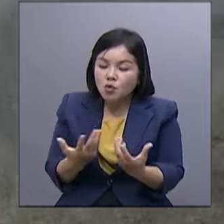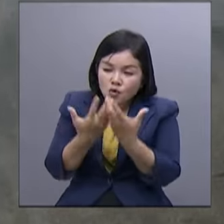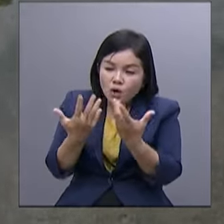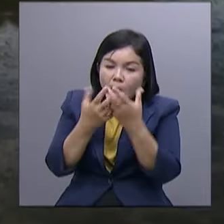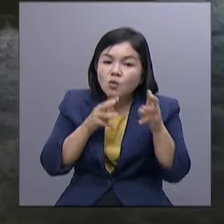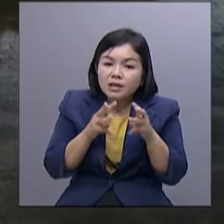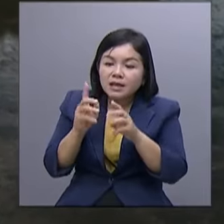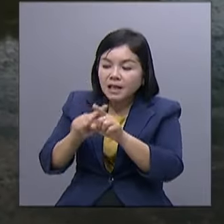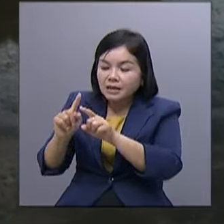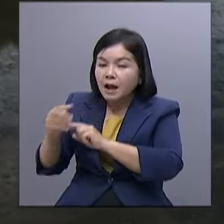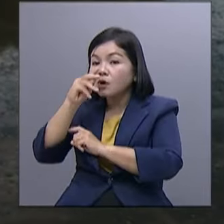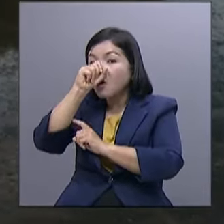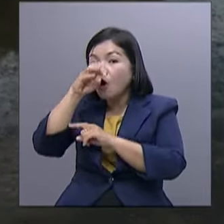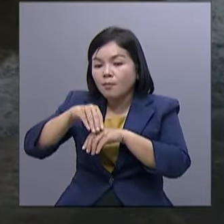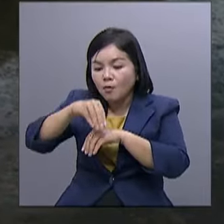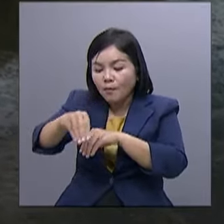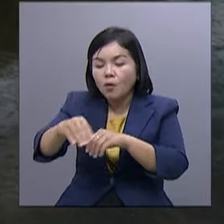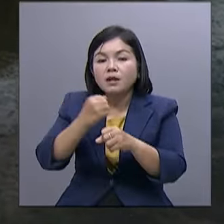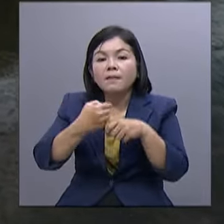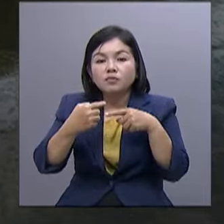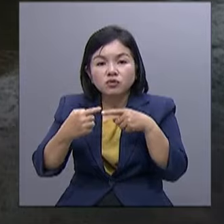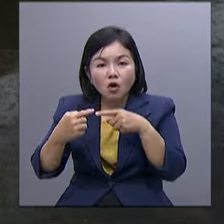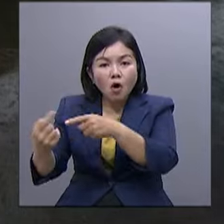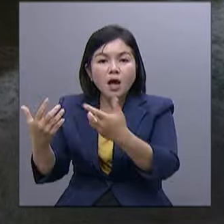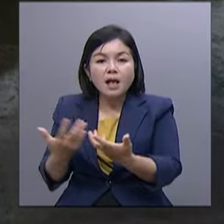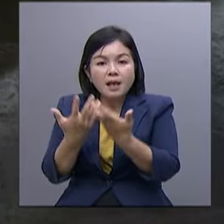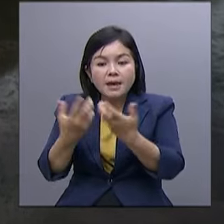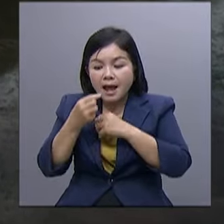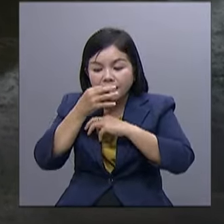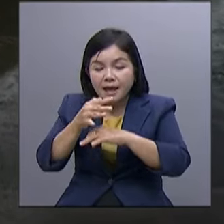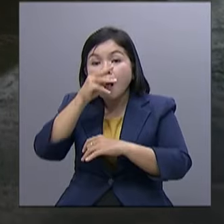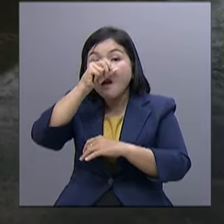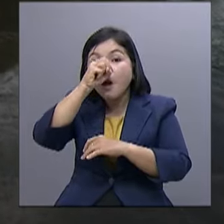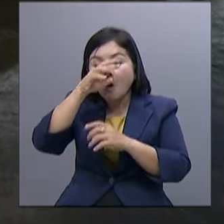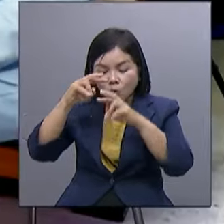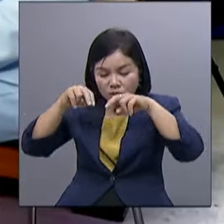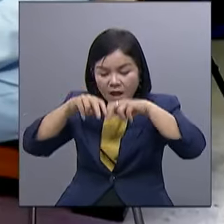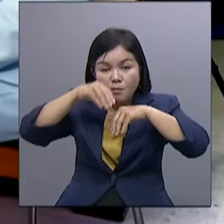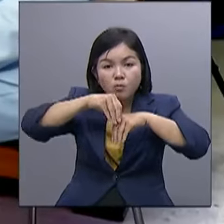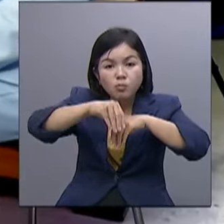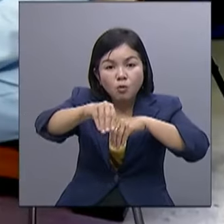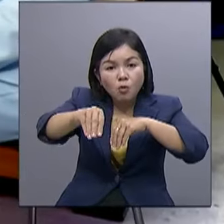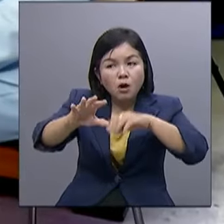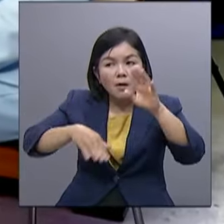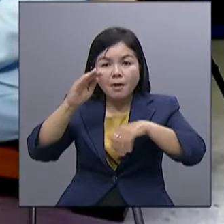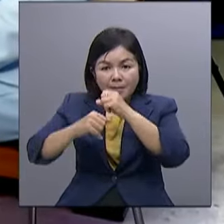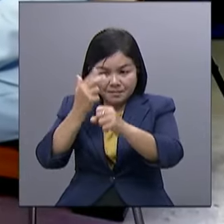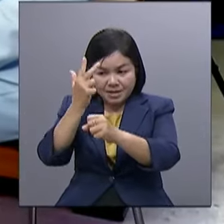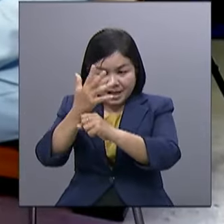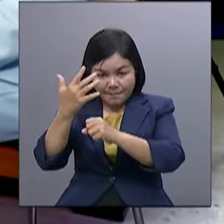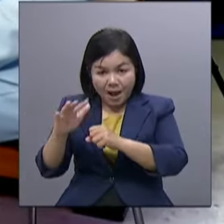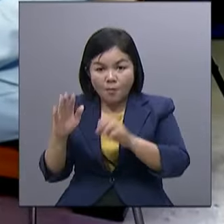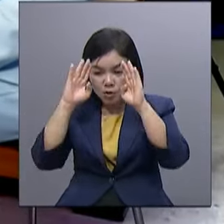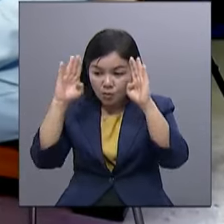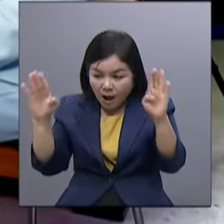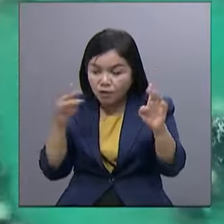ๆนะครับจนณวันนี้เนี่ยเราทำต่อกันมาหญ้าทะเลชุดแรกที่เราลองทดลองวิจัยปลูกมาเนี่ยประมาณเกือบ 3ปีะเ่อเรา